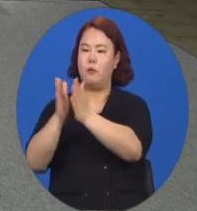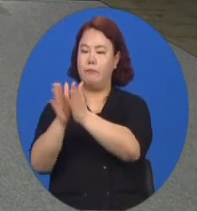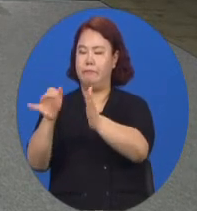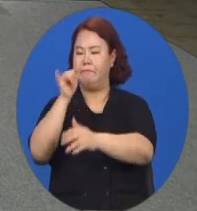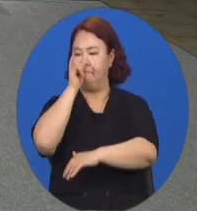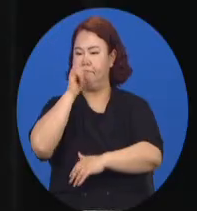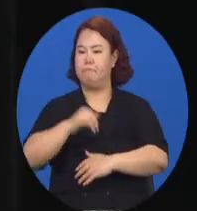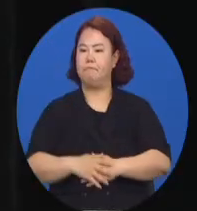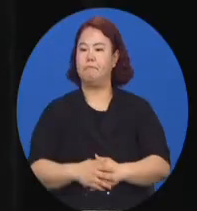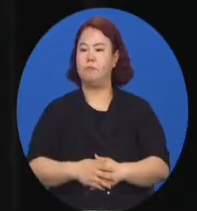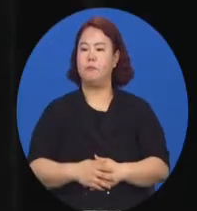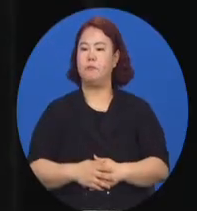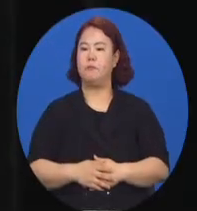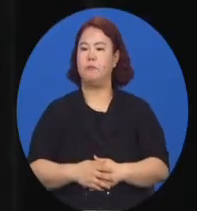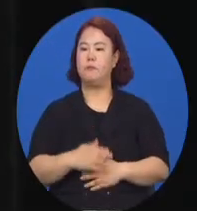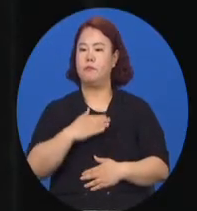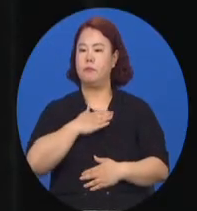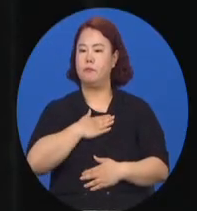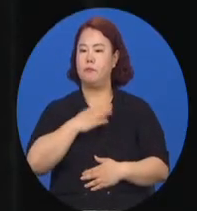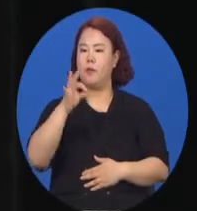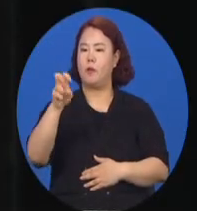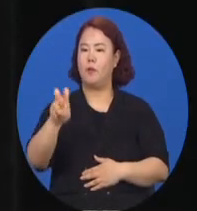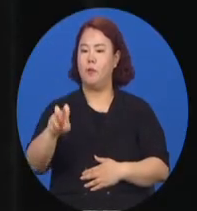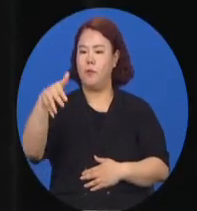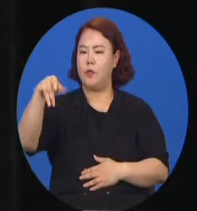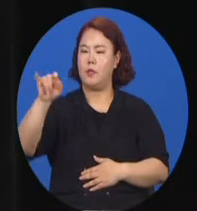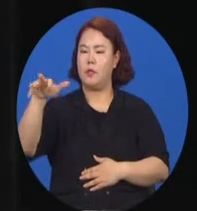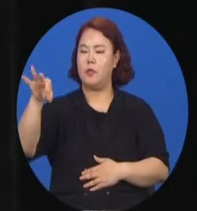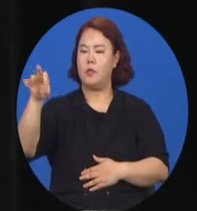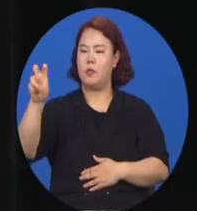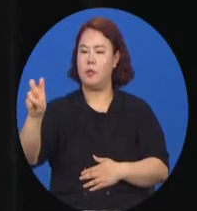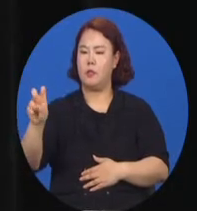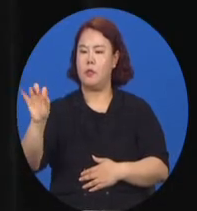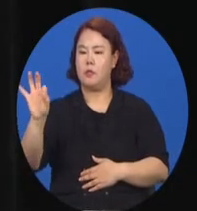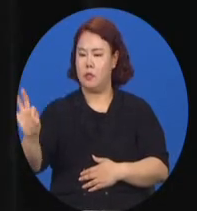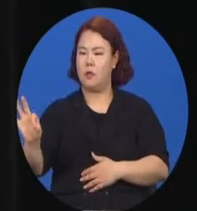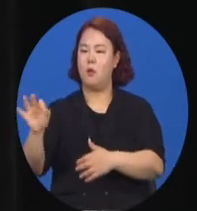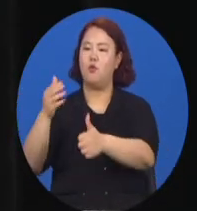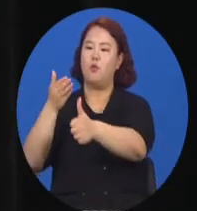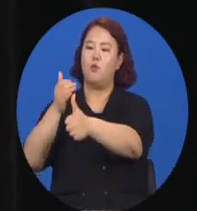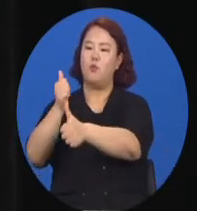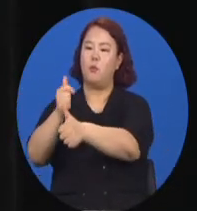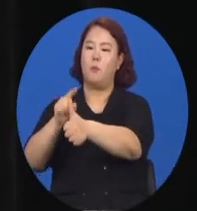주실까요? 예. 엄재창 후보께